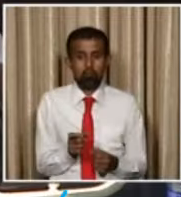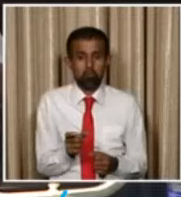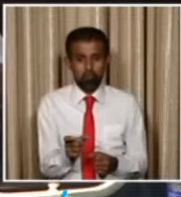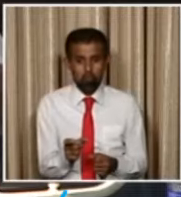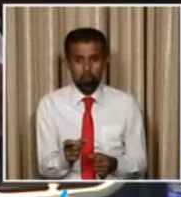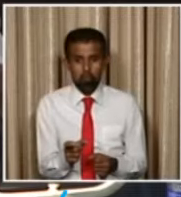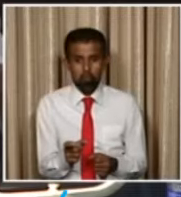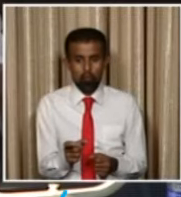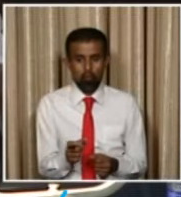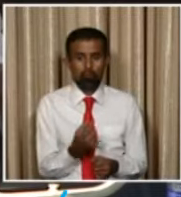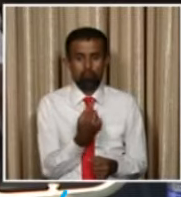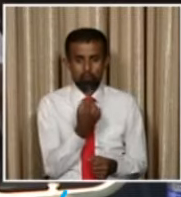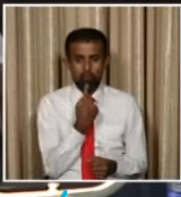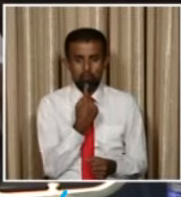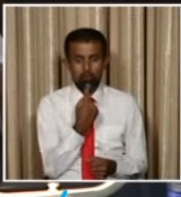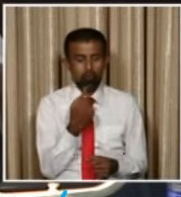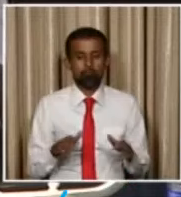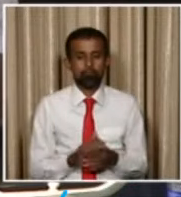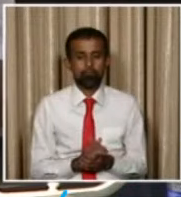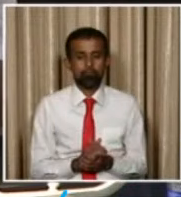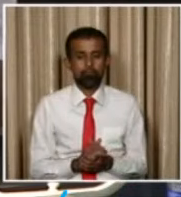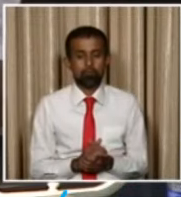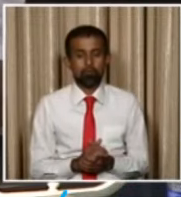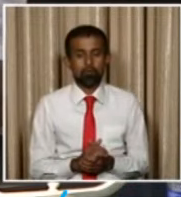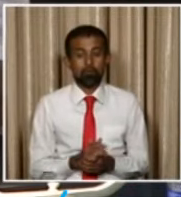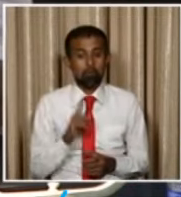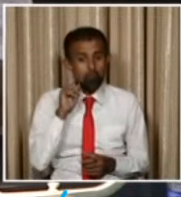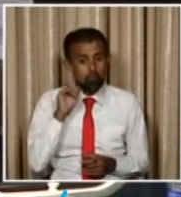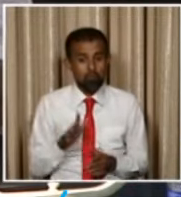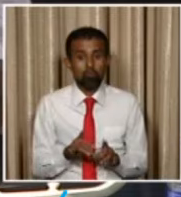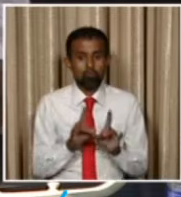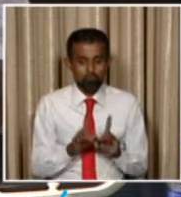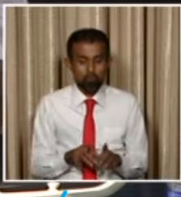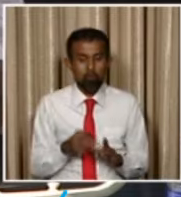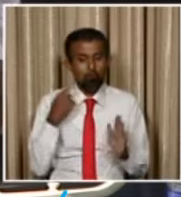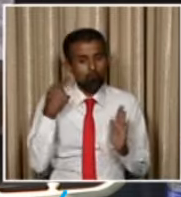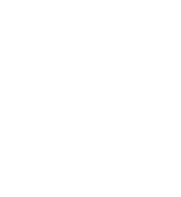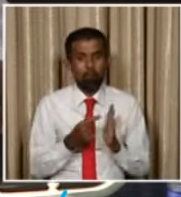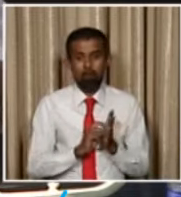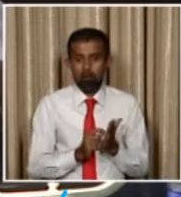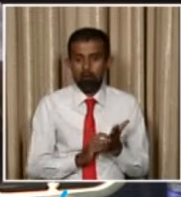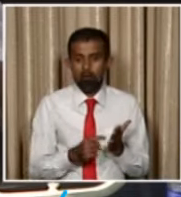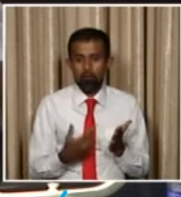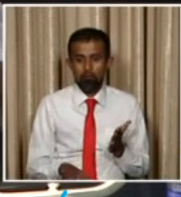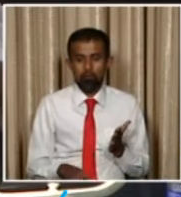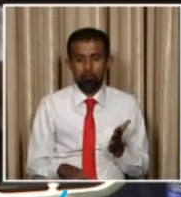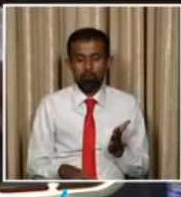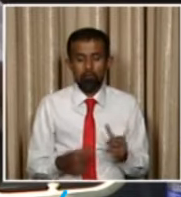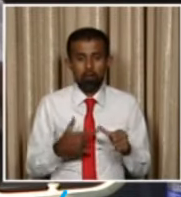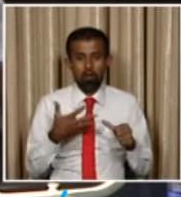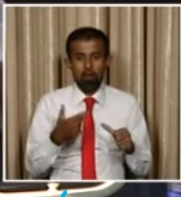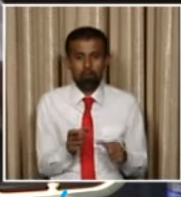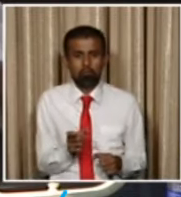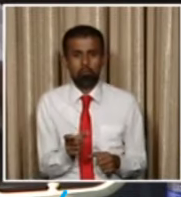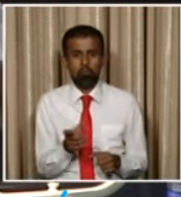நிறுத்தி வைக்கப்பட்டிருக்கின்றது. அந்த சம்பவம் உண்மையிலே மிகவும் கவலைக்குரியது. அவர்களுடைய அந்த பெறுபவர்கள் நிறுத்தி வைக்கப்பட்டிருப்பது என்பது அந்த பிள்ளைகளுடைய வாழ்க்கையிலே